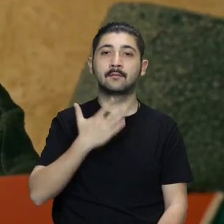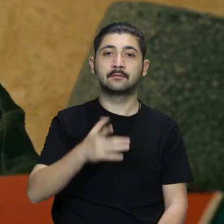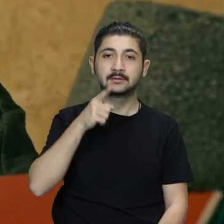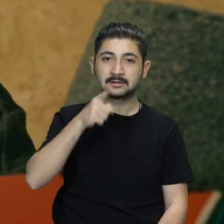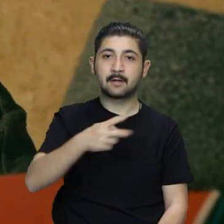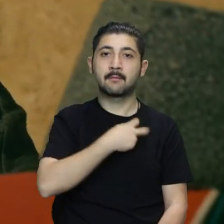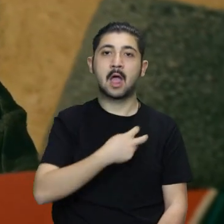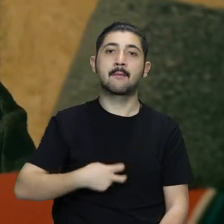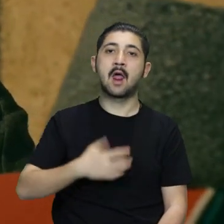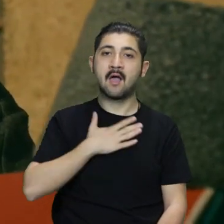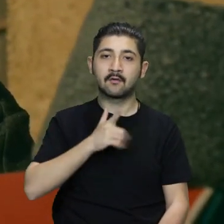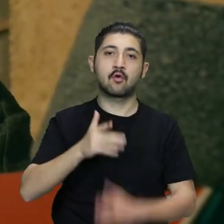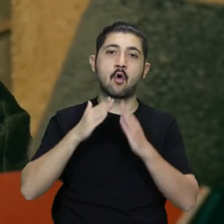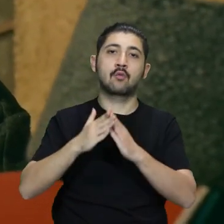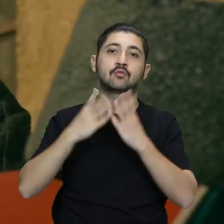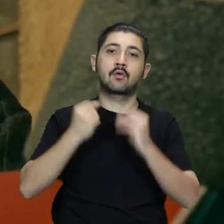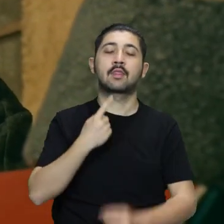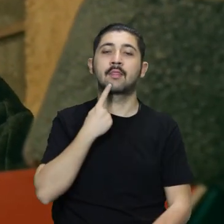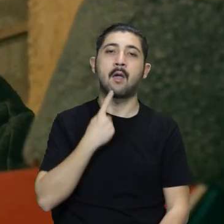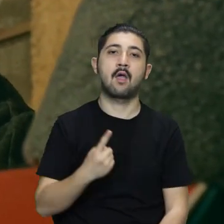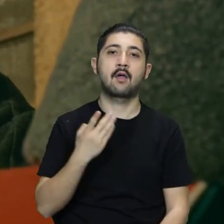Sen de Peygamber Efendimiz'e komşu oldun demek.